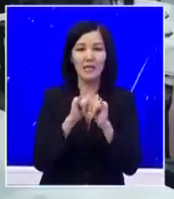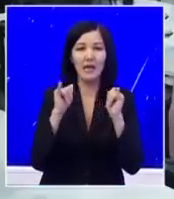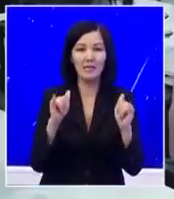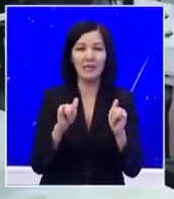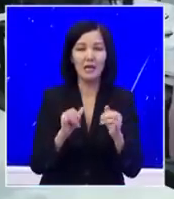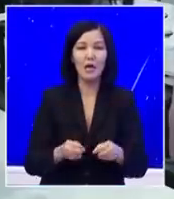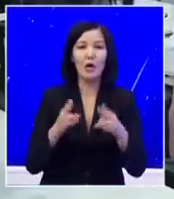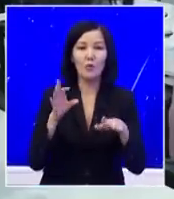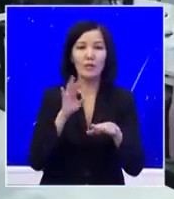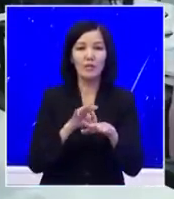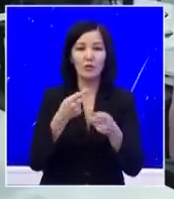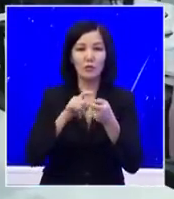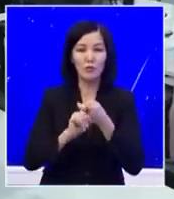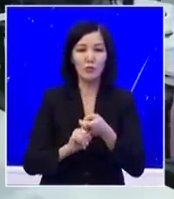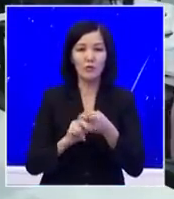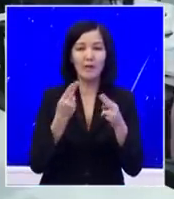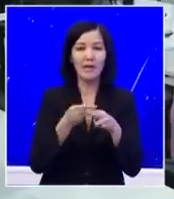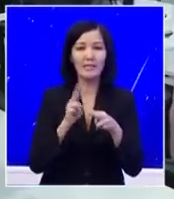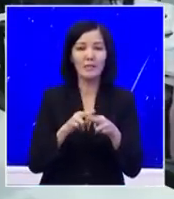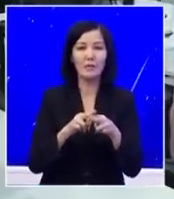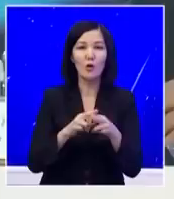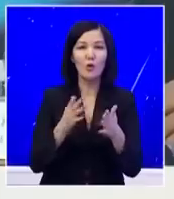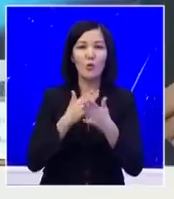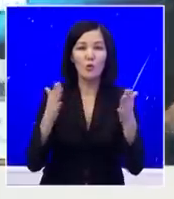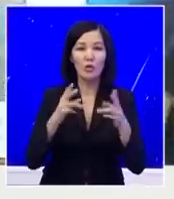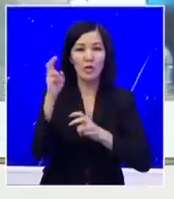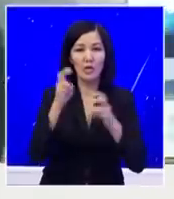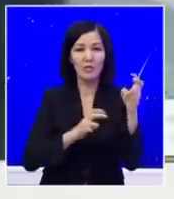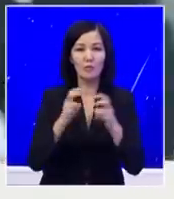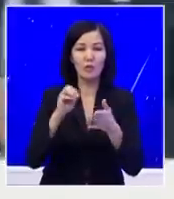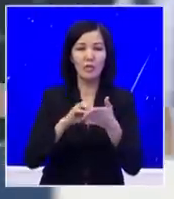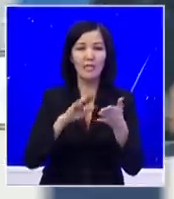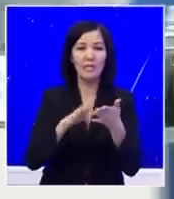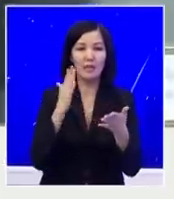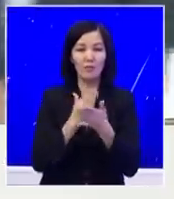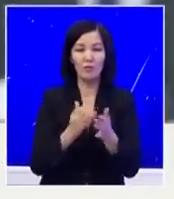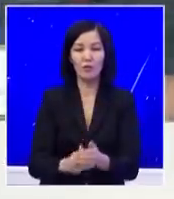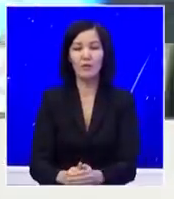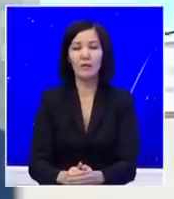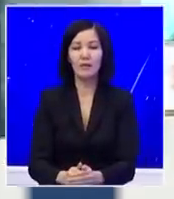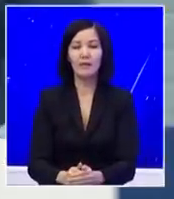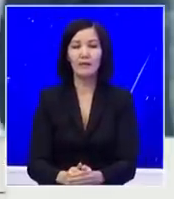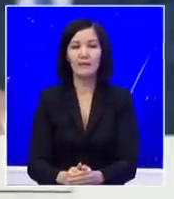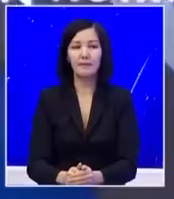саны артты. Қауіпті індет жұқтырудың өсімі әсіресе үлкен кәсіпорындарда тіркеліп отыр.